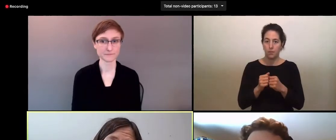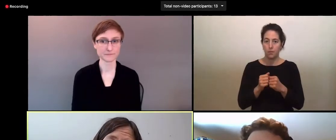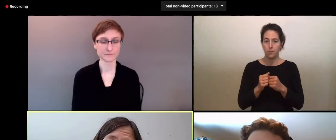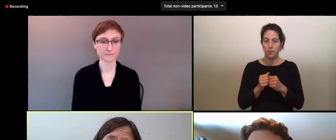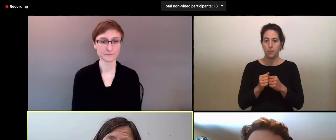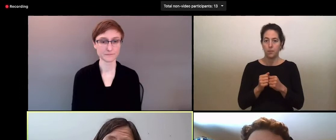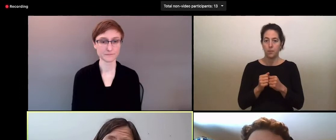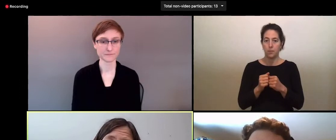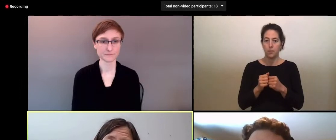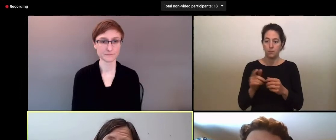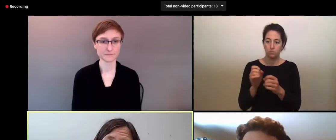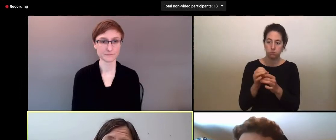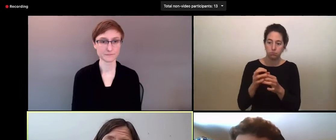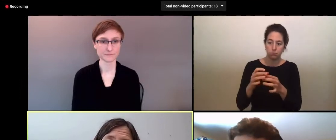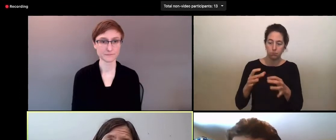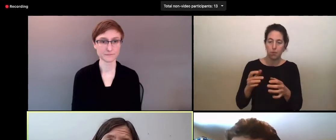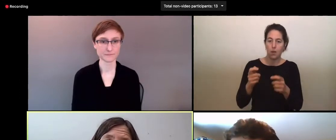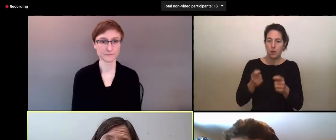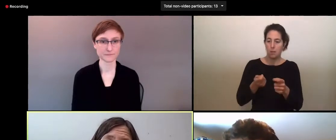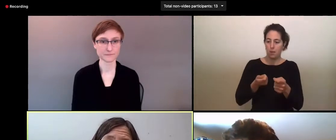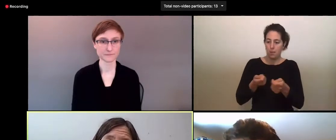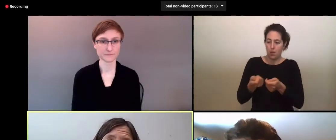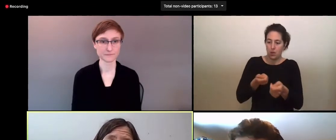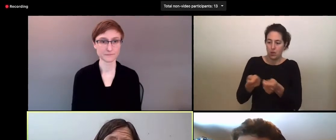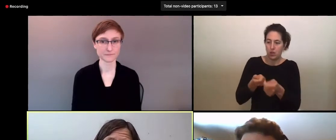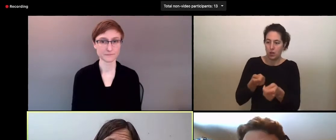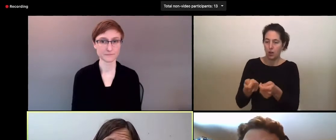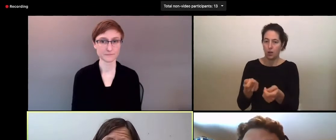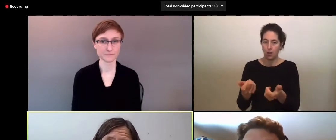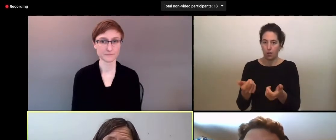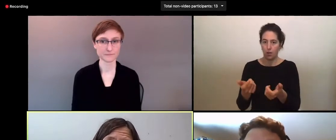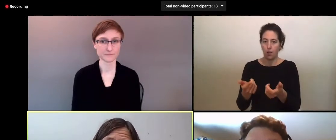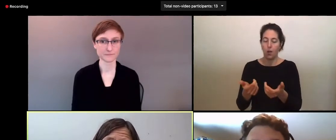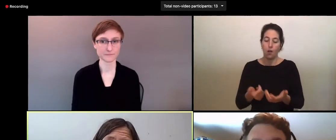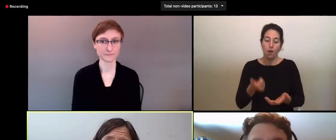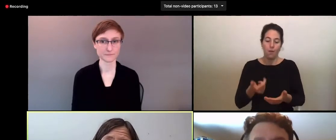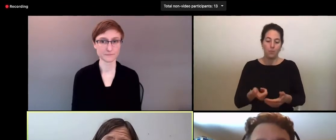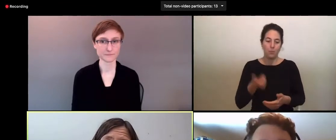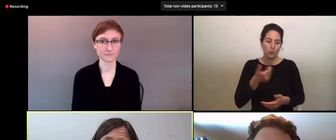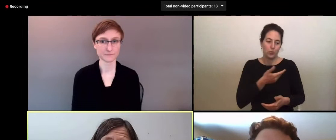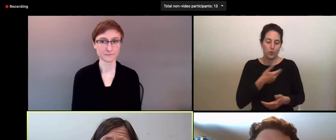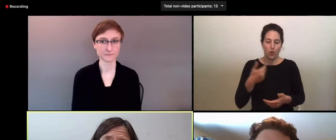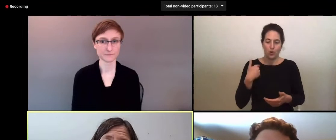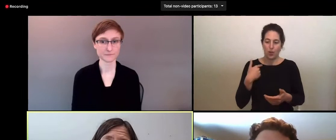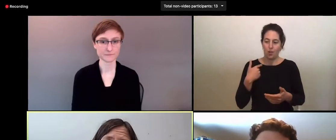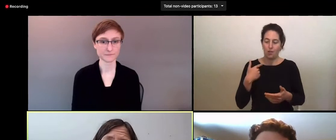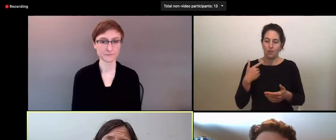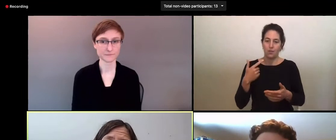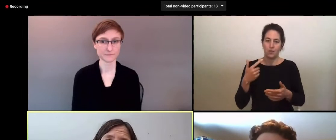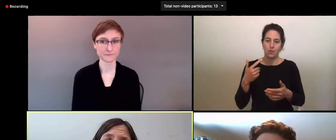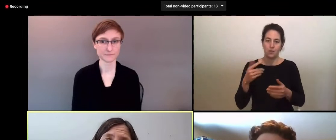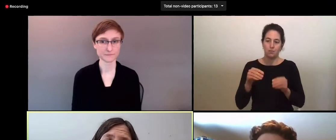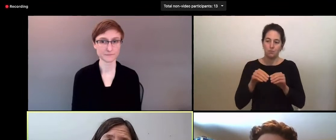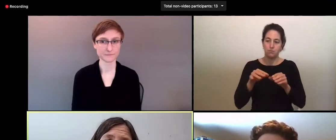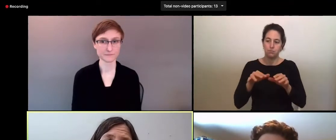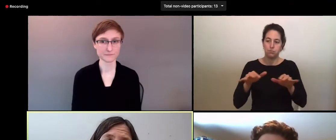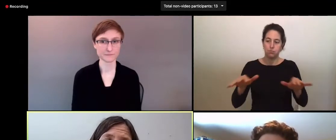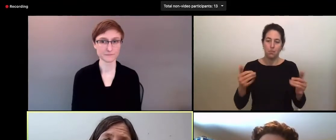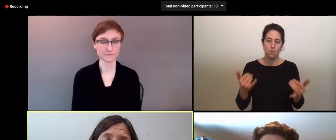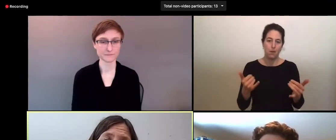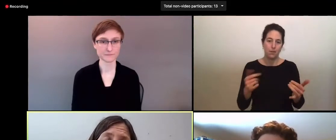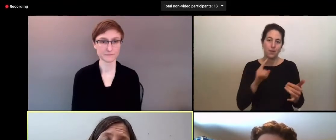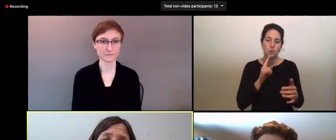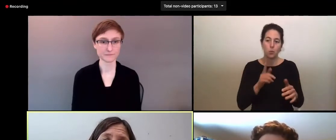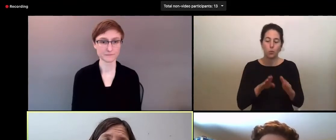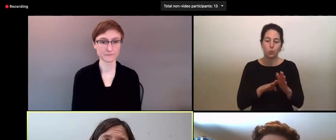parce que nous avons plus des opportunités pour transmission, j'imagine. On va voir un plus grand nombre de cas, mais un niveau où